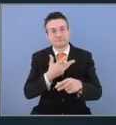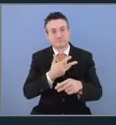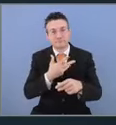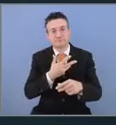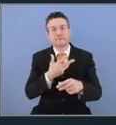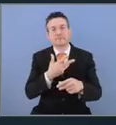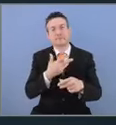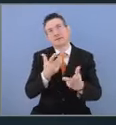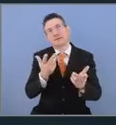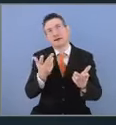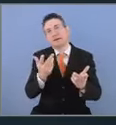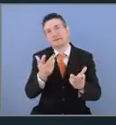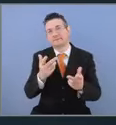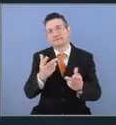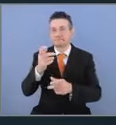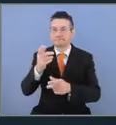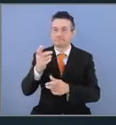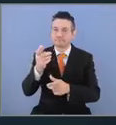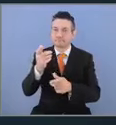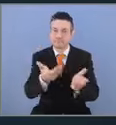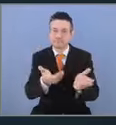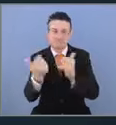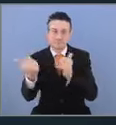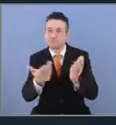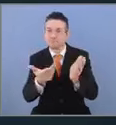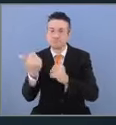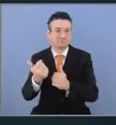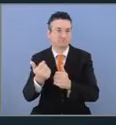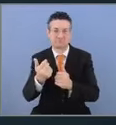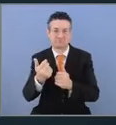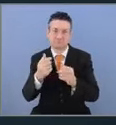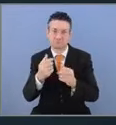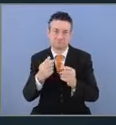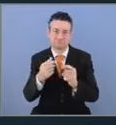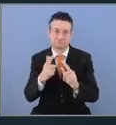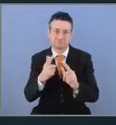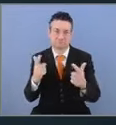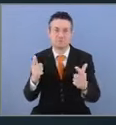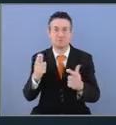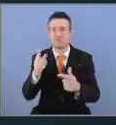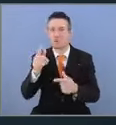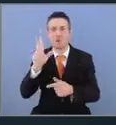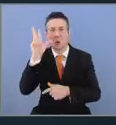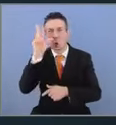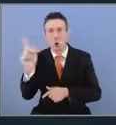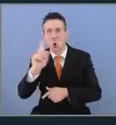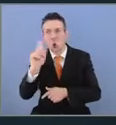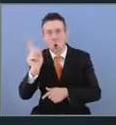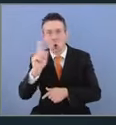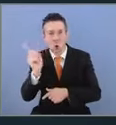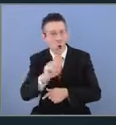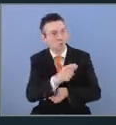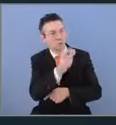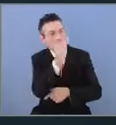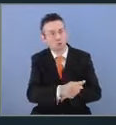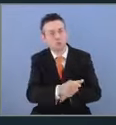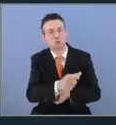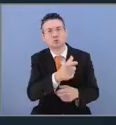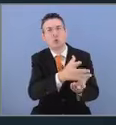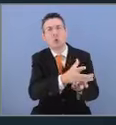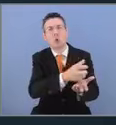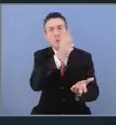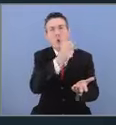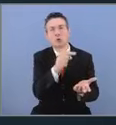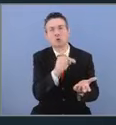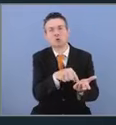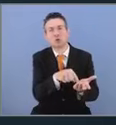rimanevano sostanzialmente ignote, o perché veramente non si era investito quel poco in più per dare